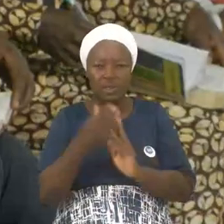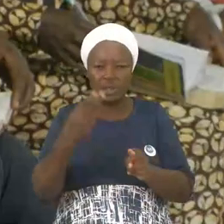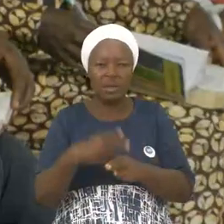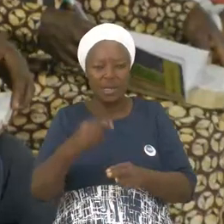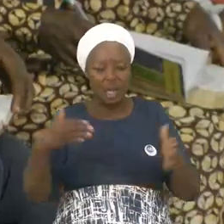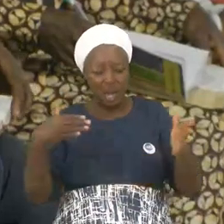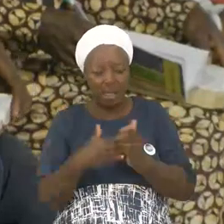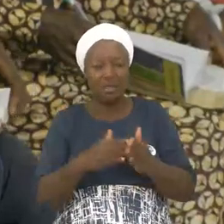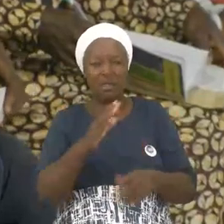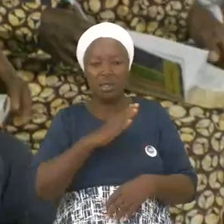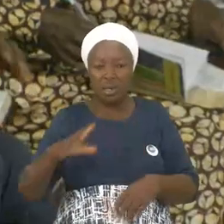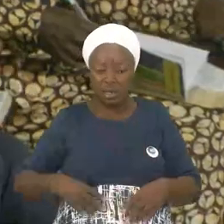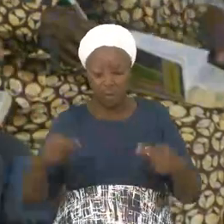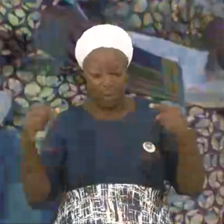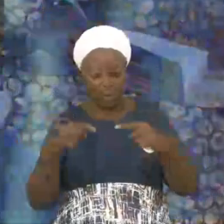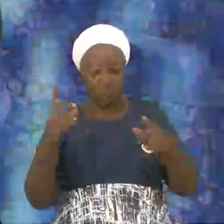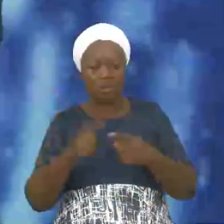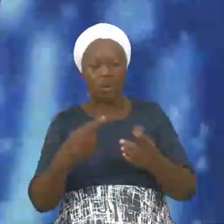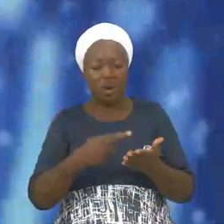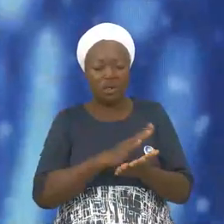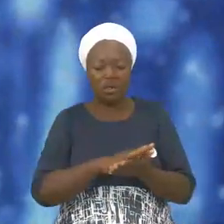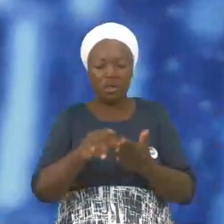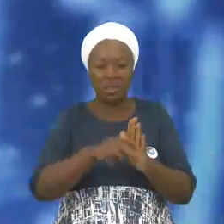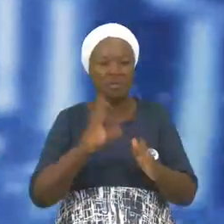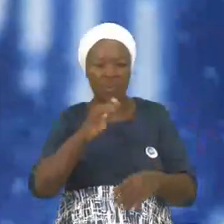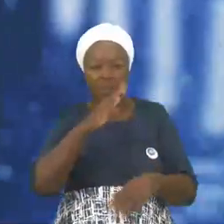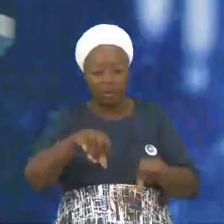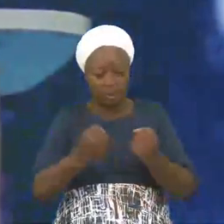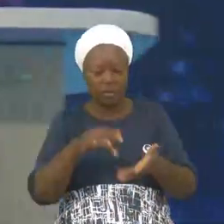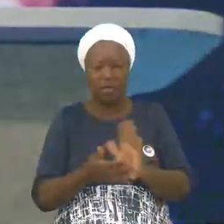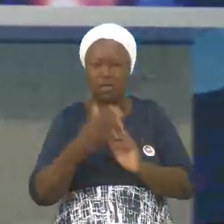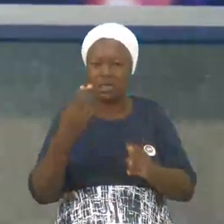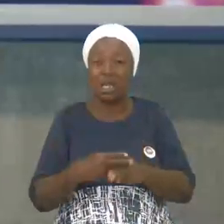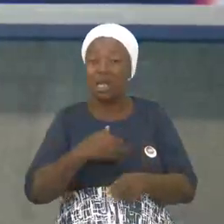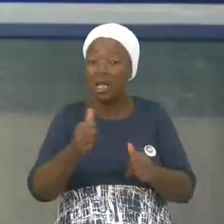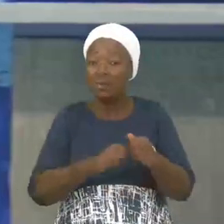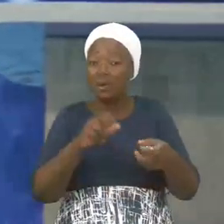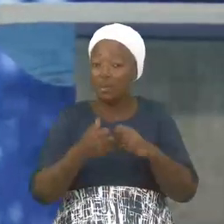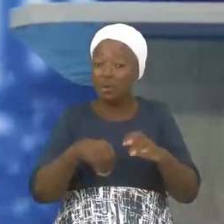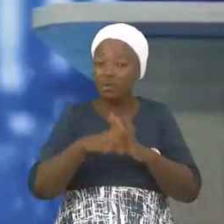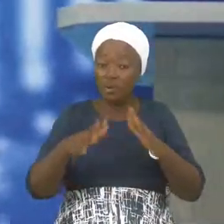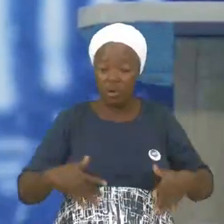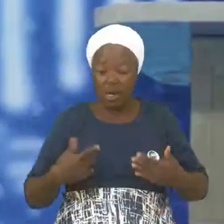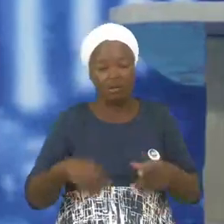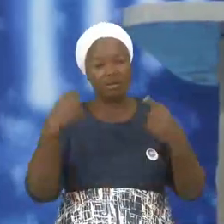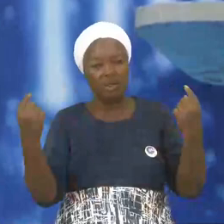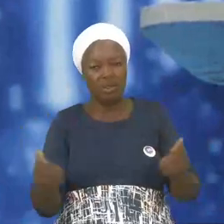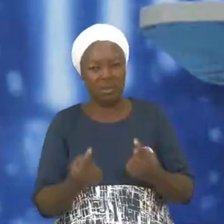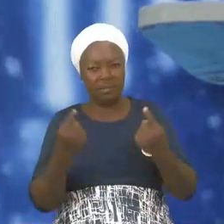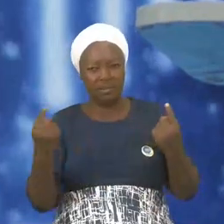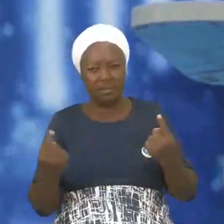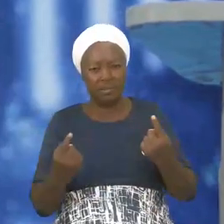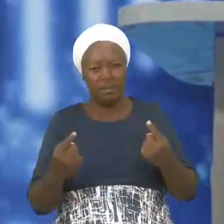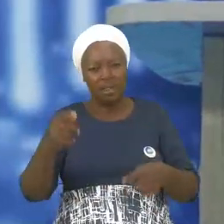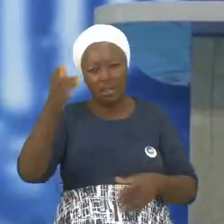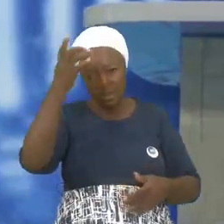Satan, Lucifer sera brisé. L'antéchrist s'opposant à la justice sera brisé.